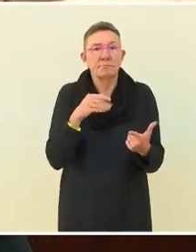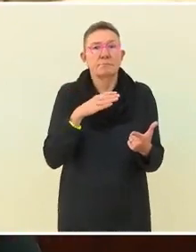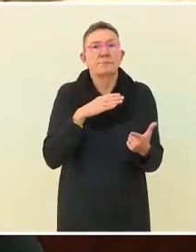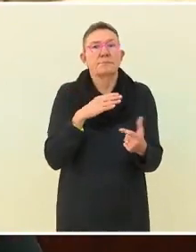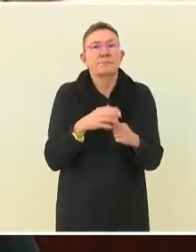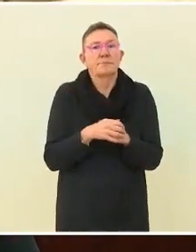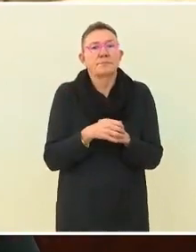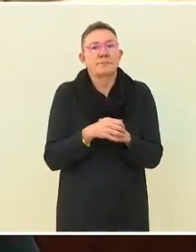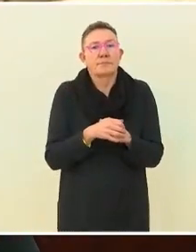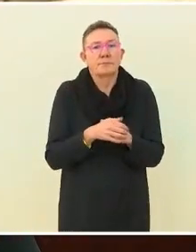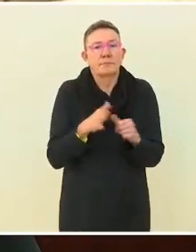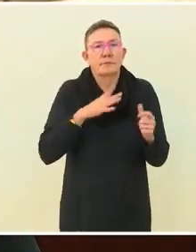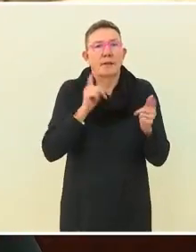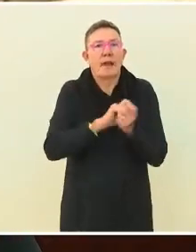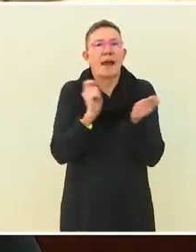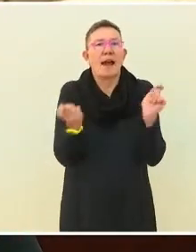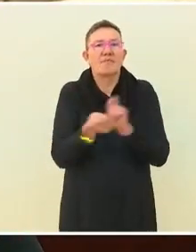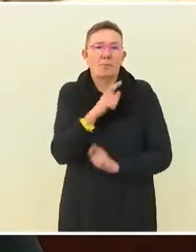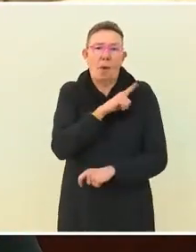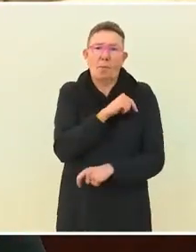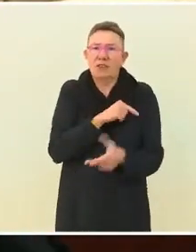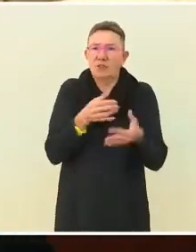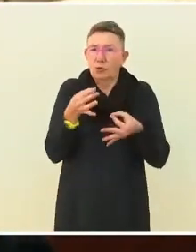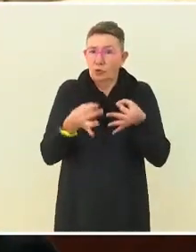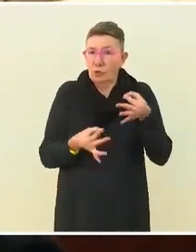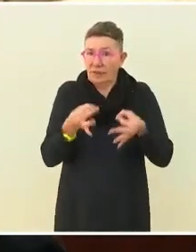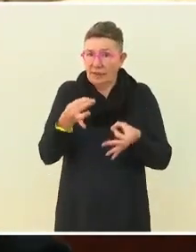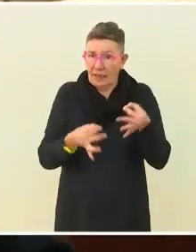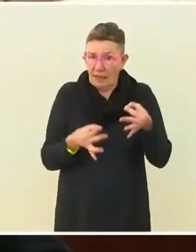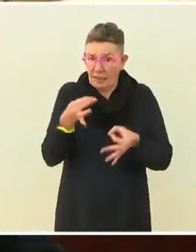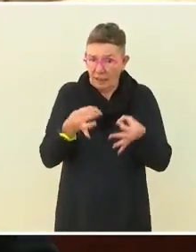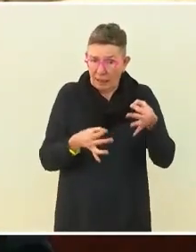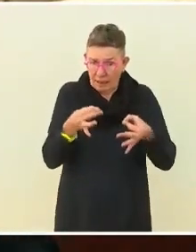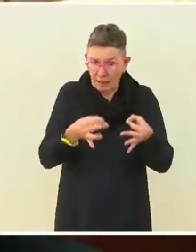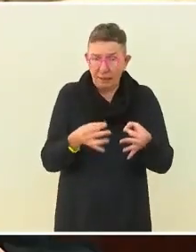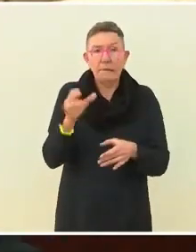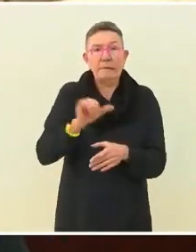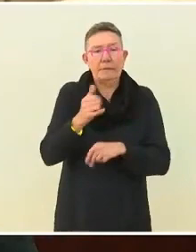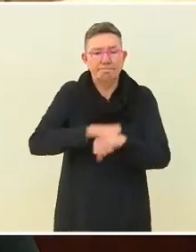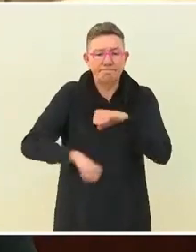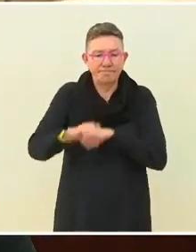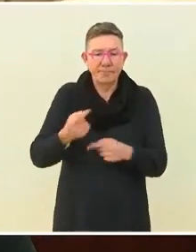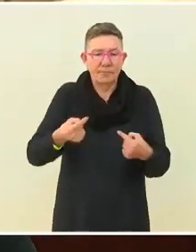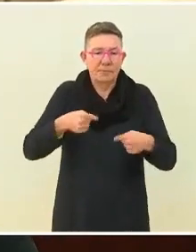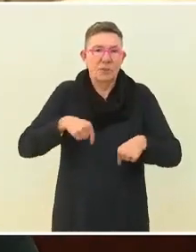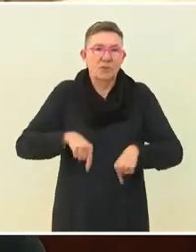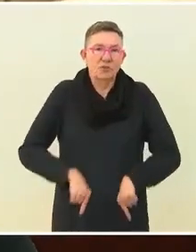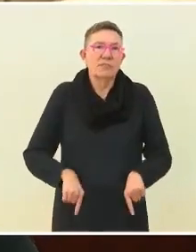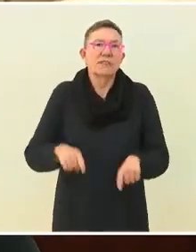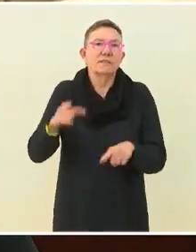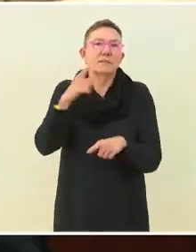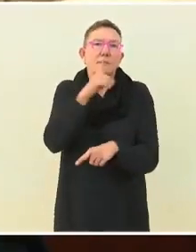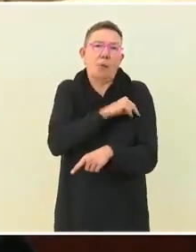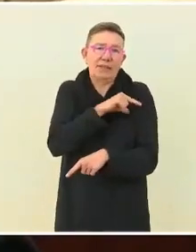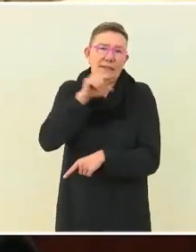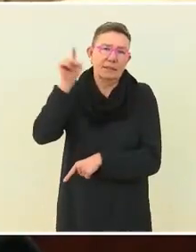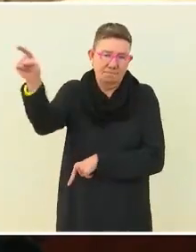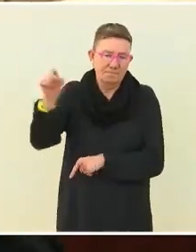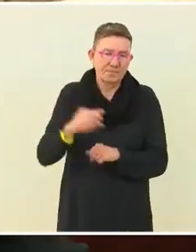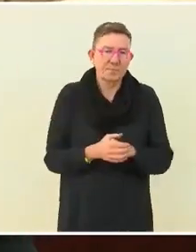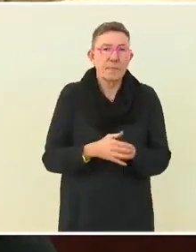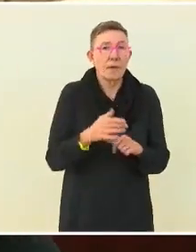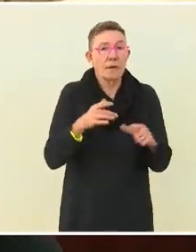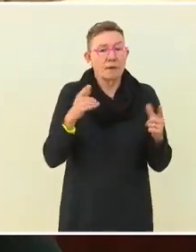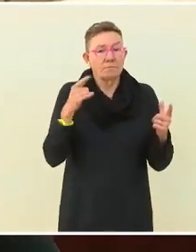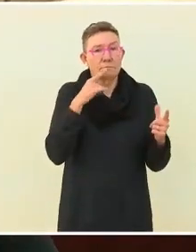en vigueur de la réforme de la police judiciaire portée par le ministre Gérald Darmanin, la police